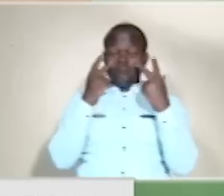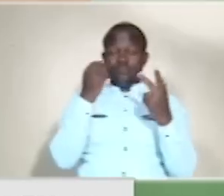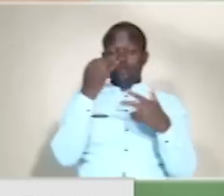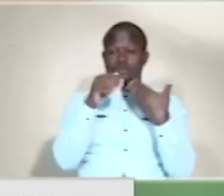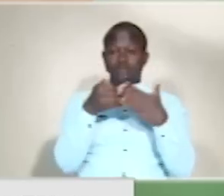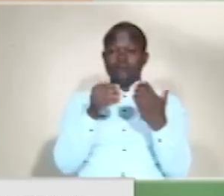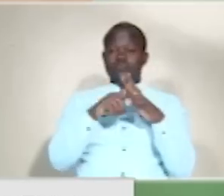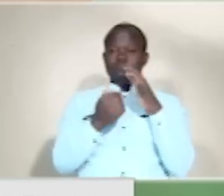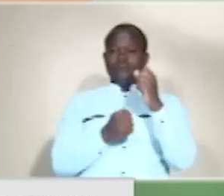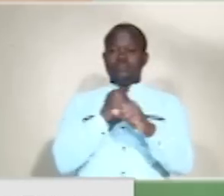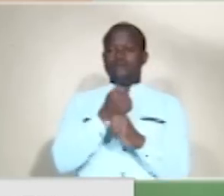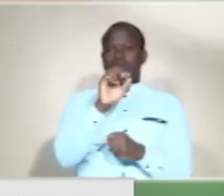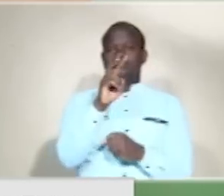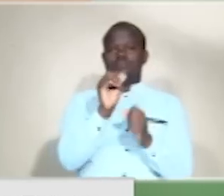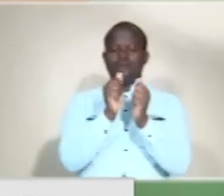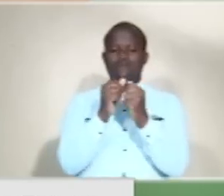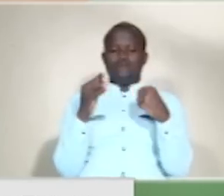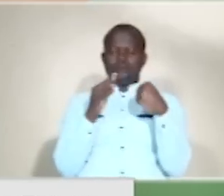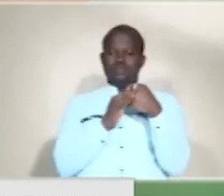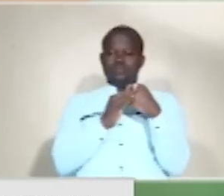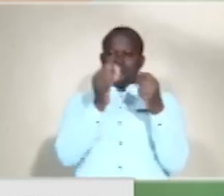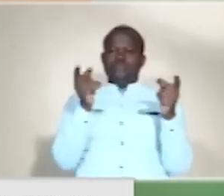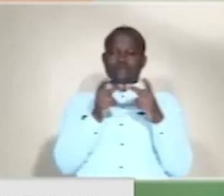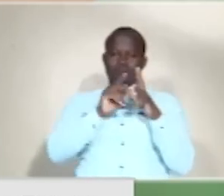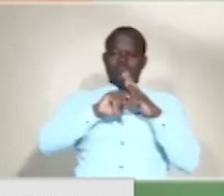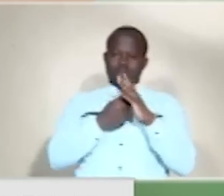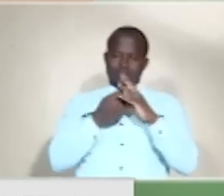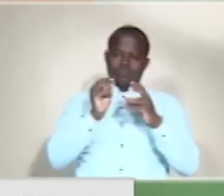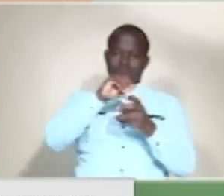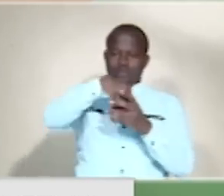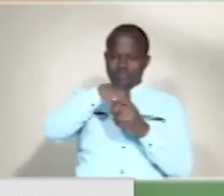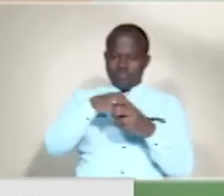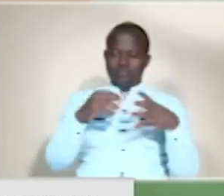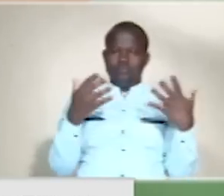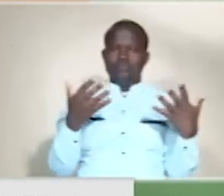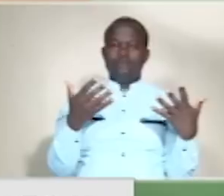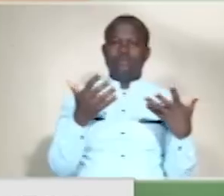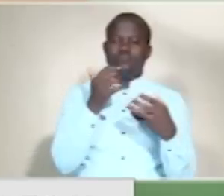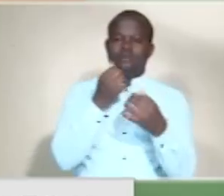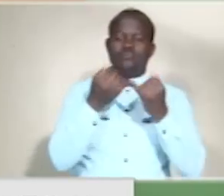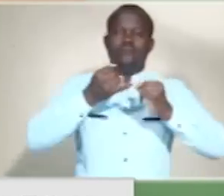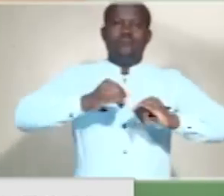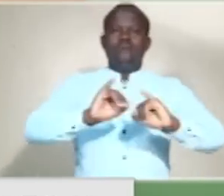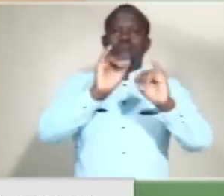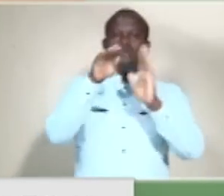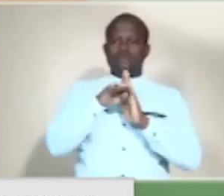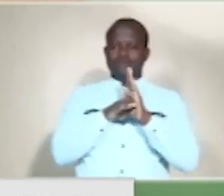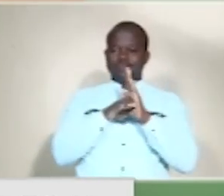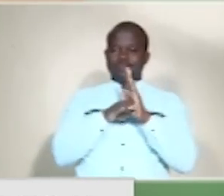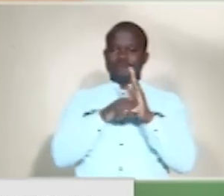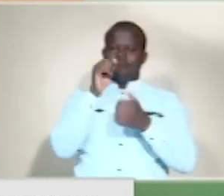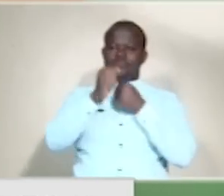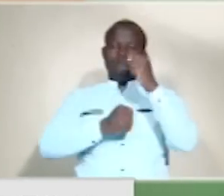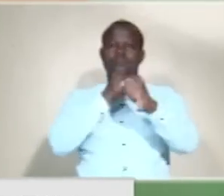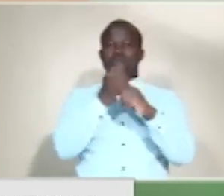myaka guhera nko muri 2018 aho twatangiriye gushyira muri mu ngiro iyi gahunda